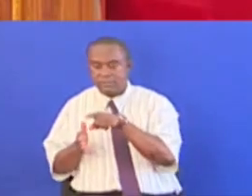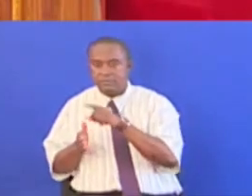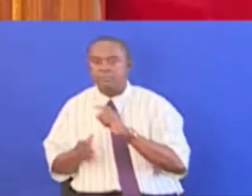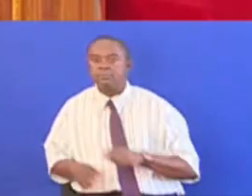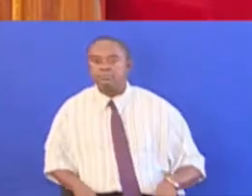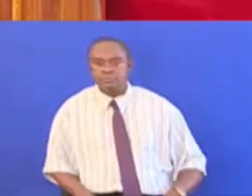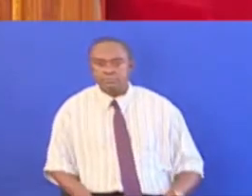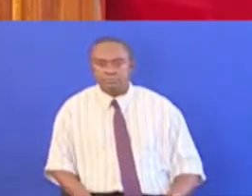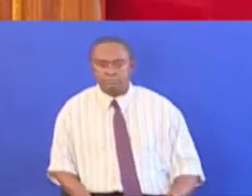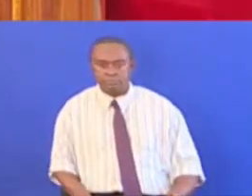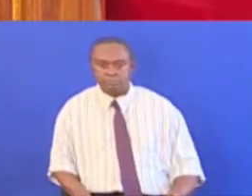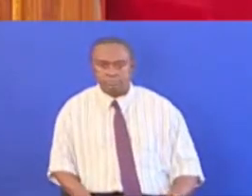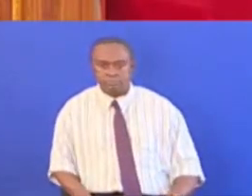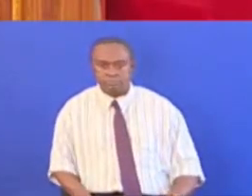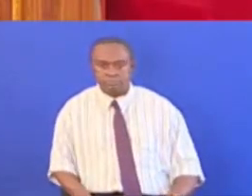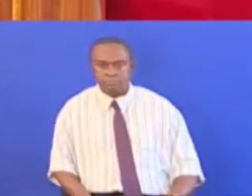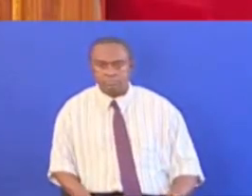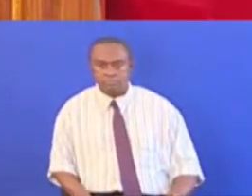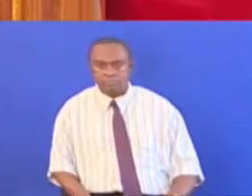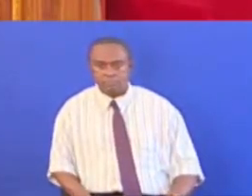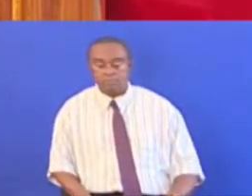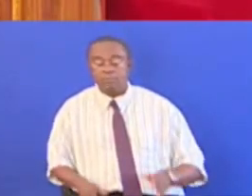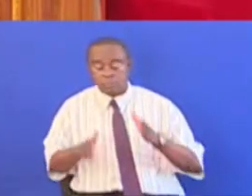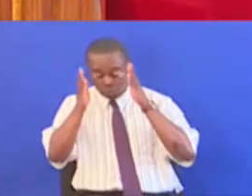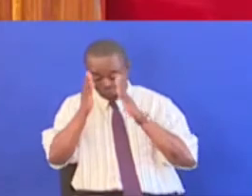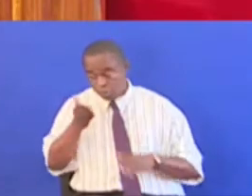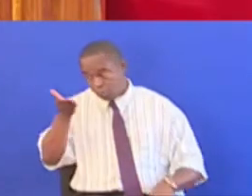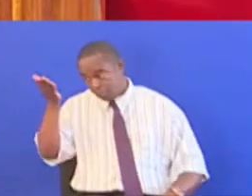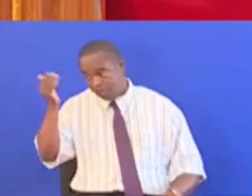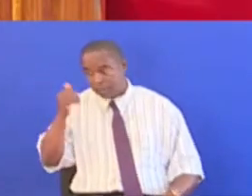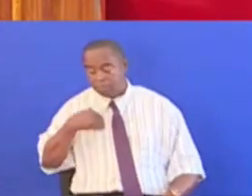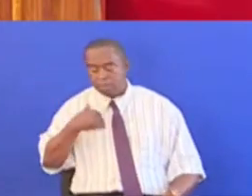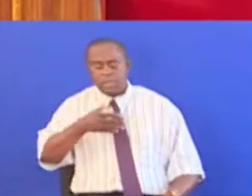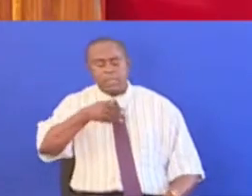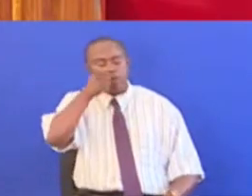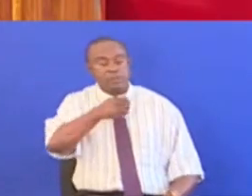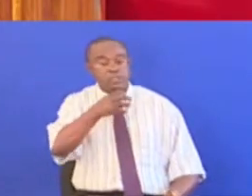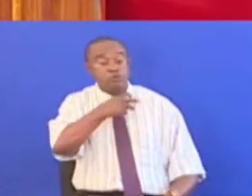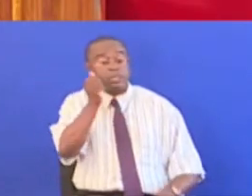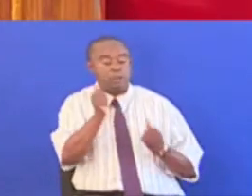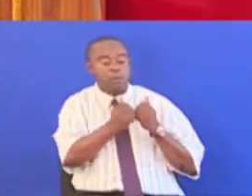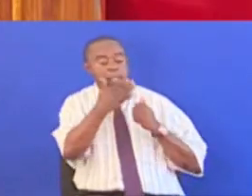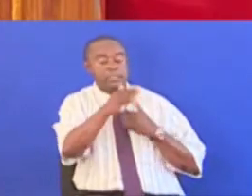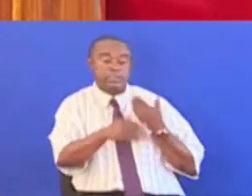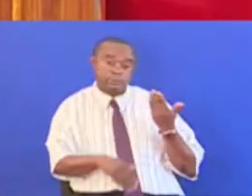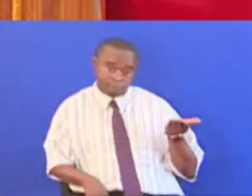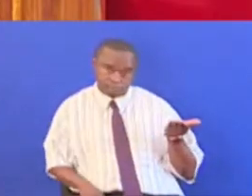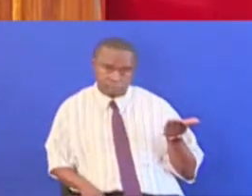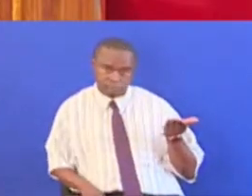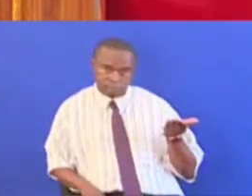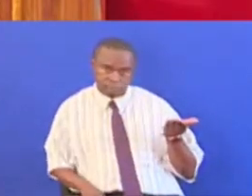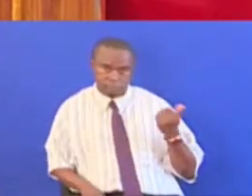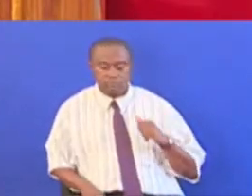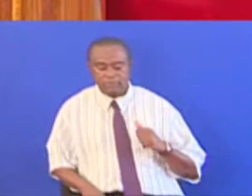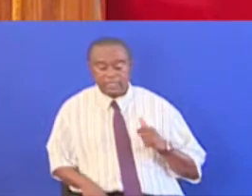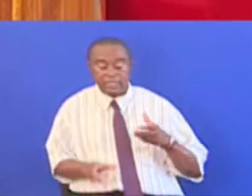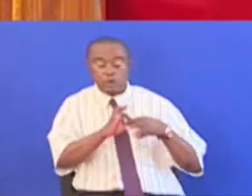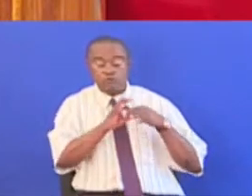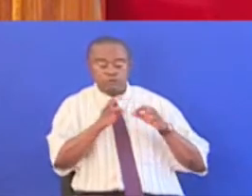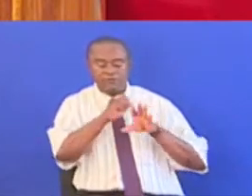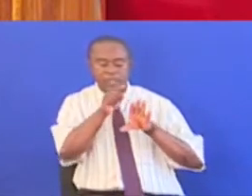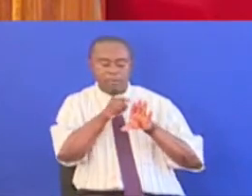Britannica. Mheshimiwa mwenyekiti, naipongeza sana Wizara ya Mambo ya Nchi za Nje na Uhusiano wa Afrika